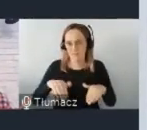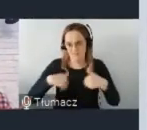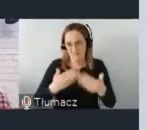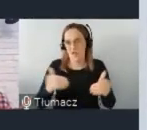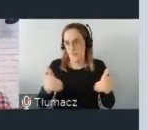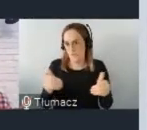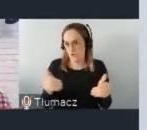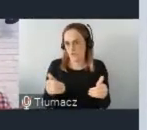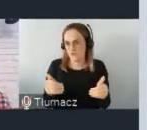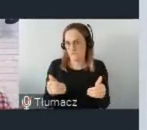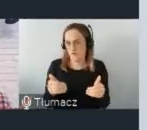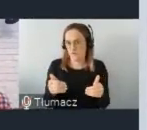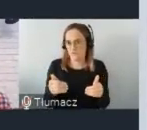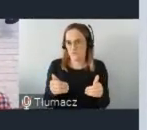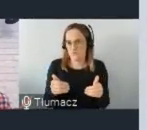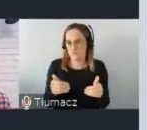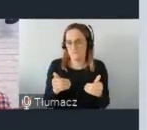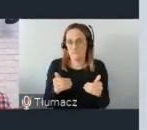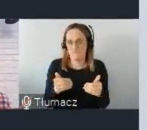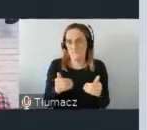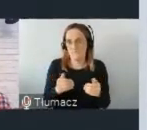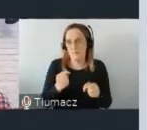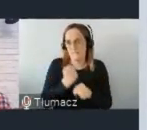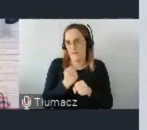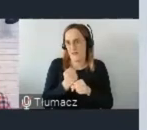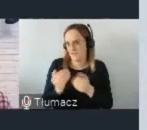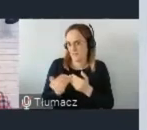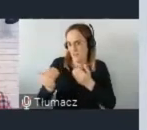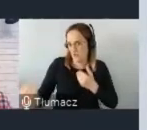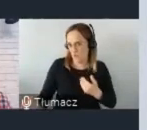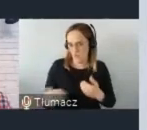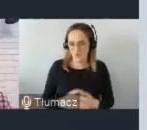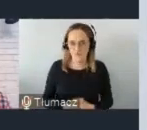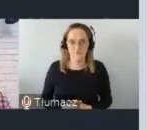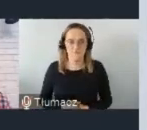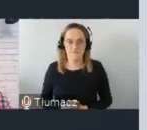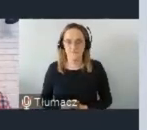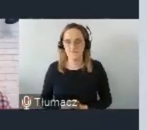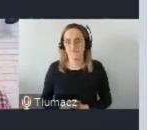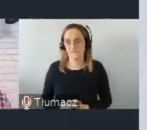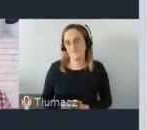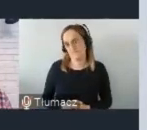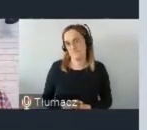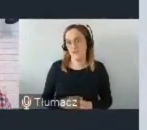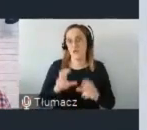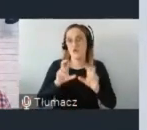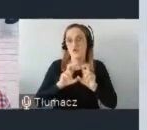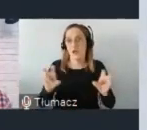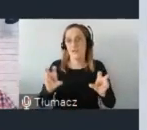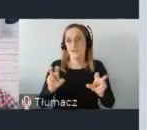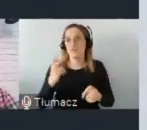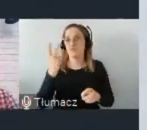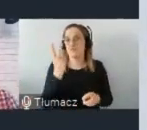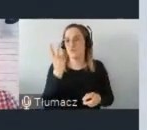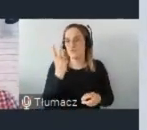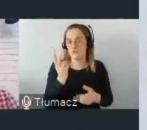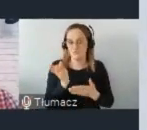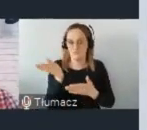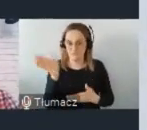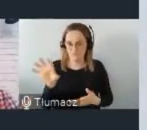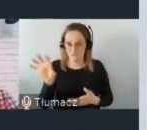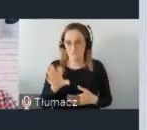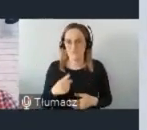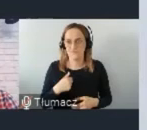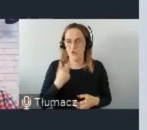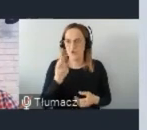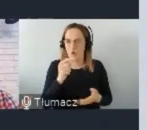możliwości też współpracy na odległość. No to czas na rozdział drugi. Ja troszkę dotykam